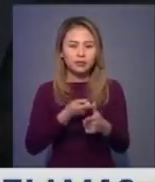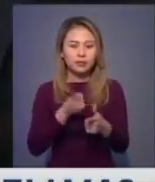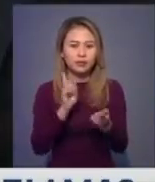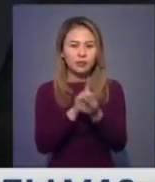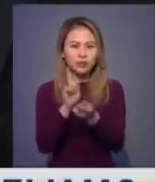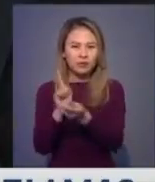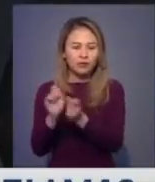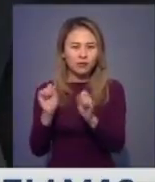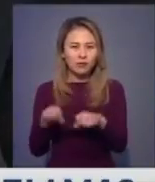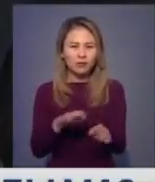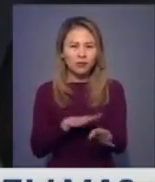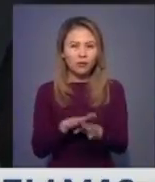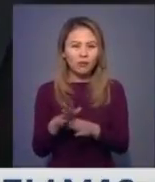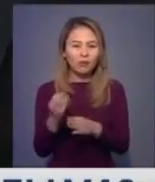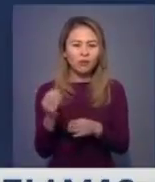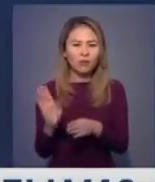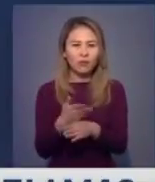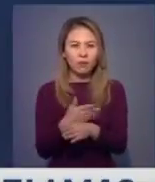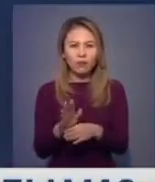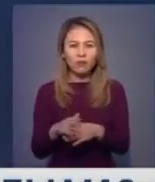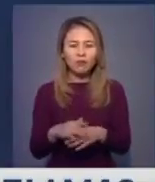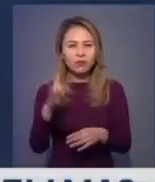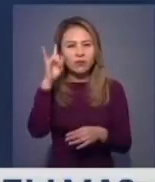кездесу ұйымдастырамыз жиі. Одан бөлек